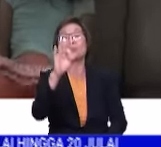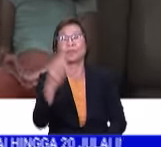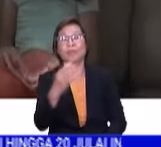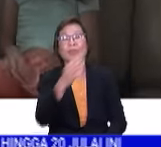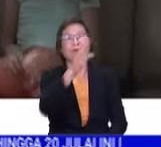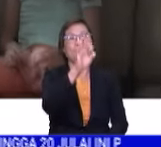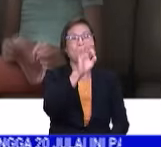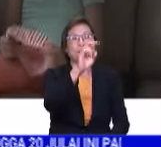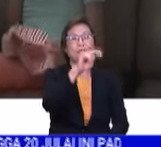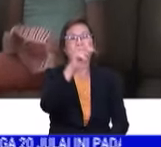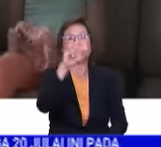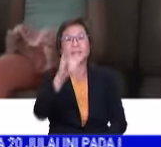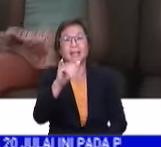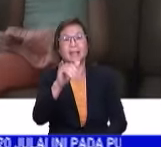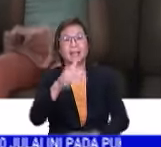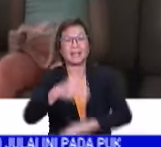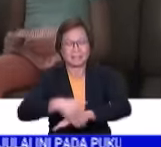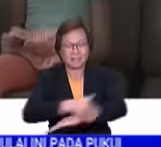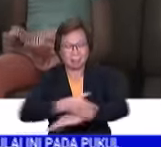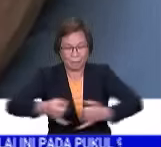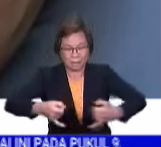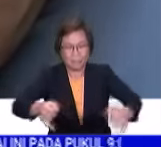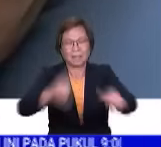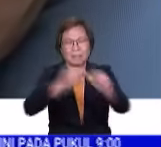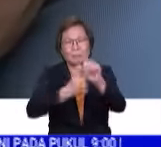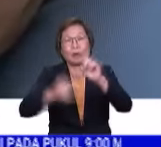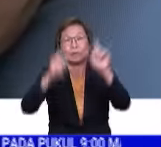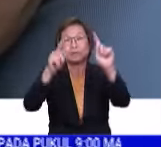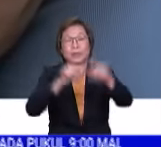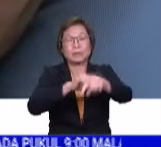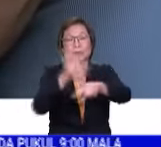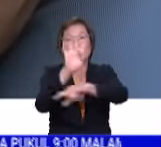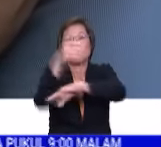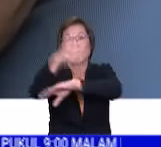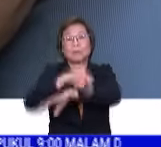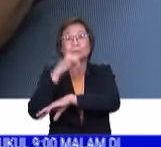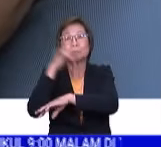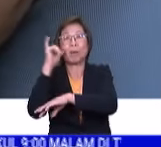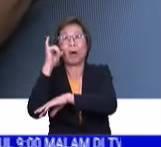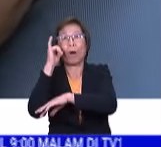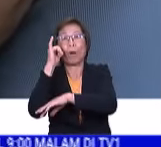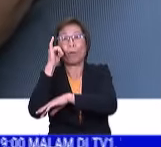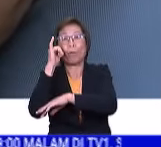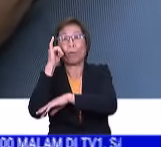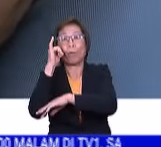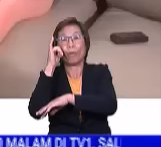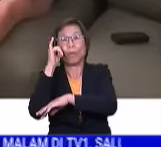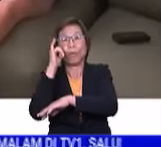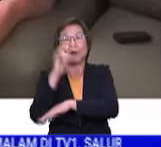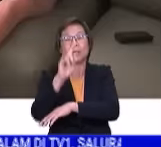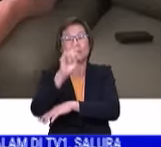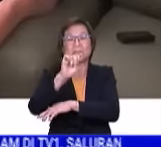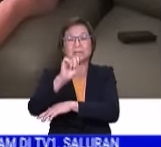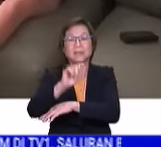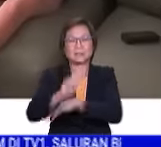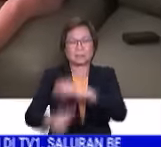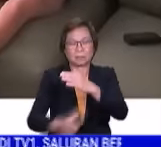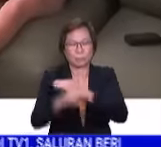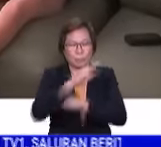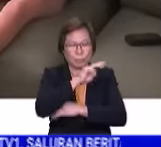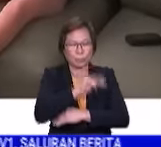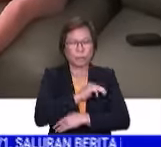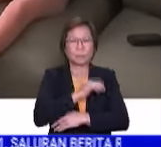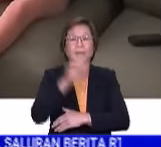Khalif Baskers setiap Sabtu pukul 9 malam. Semalam, Fendi menerima kunjungan Timbalan Menteri Belia dan Sukan